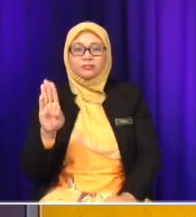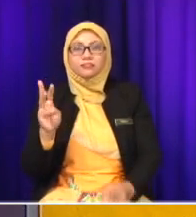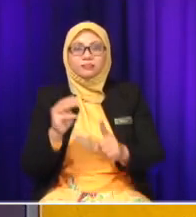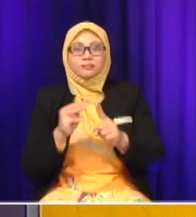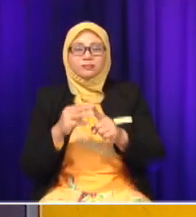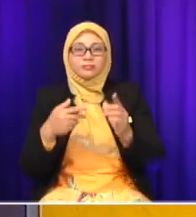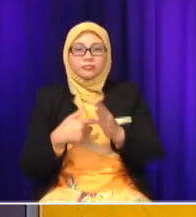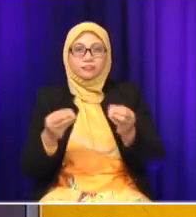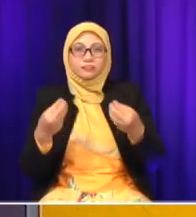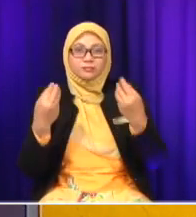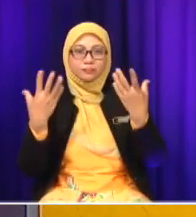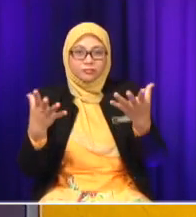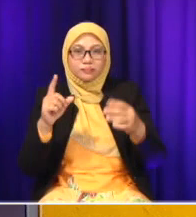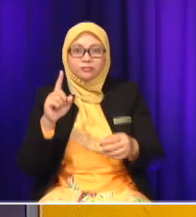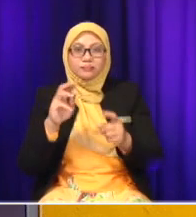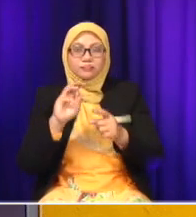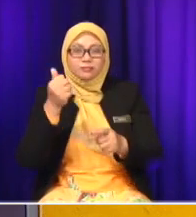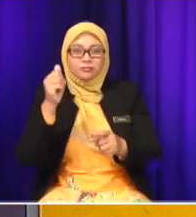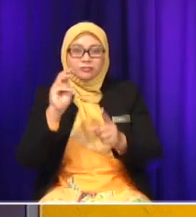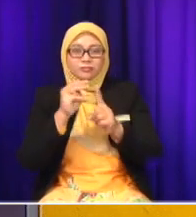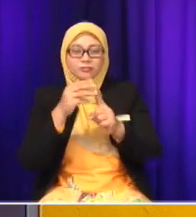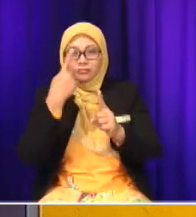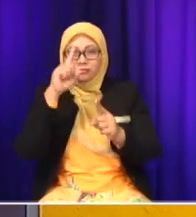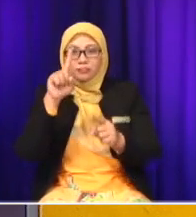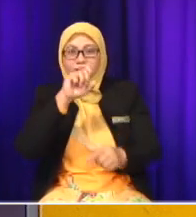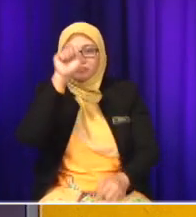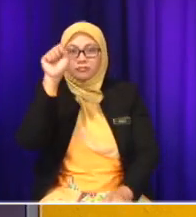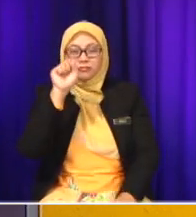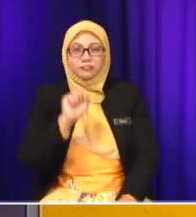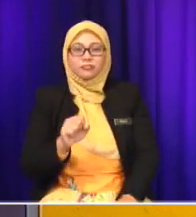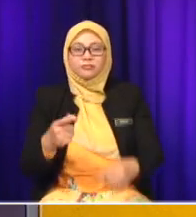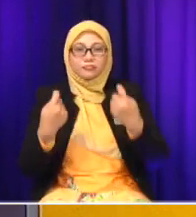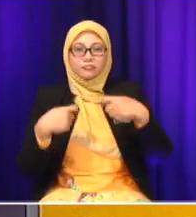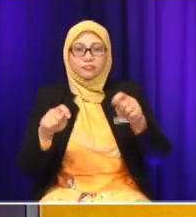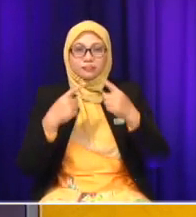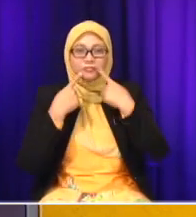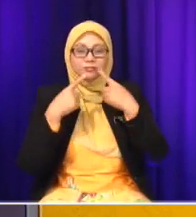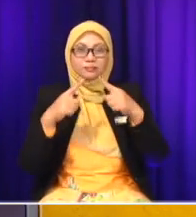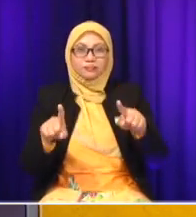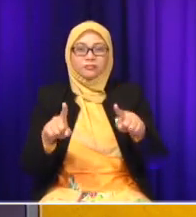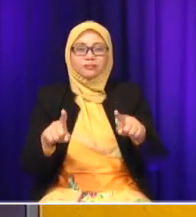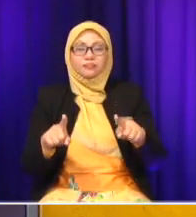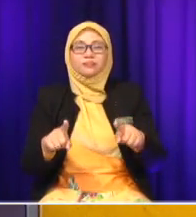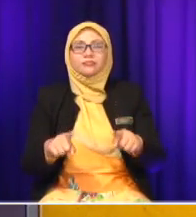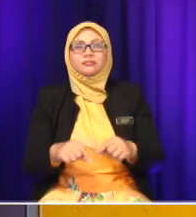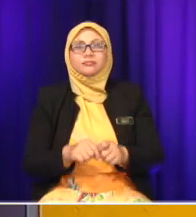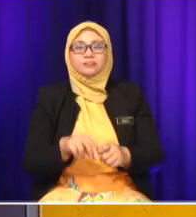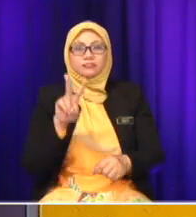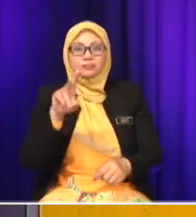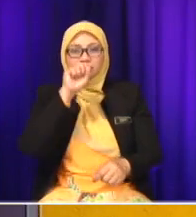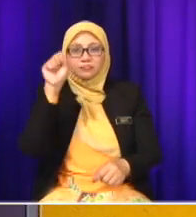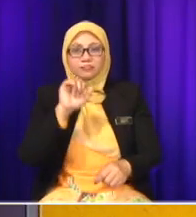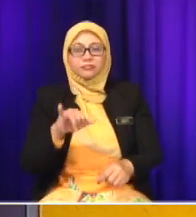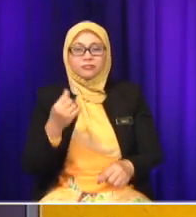10 markah untuk satu soalan okey jadi di sini kita akan Cuba menjawab dua soalan yang telah saya sediakan silakan Cikgu